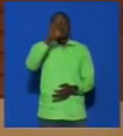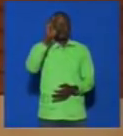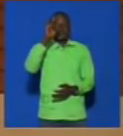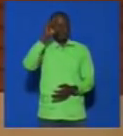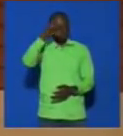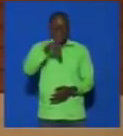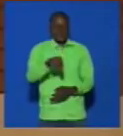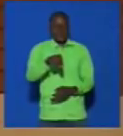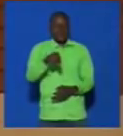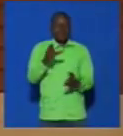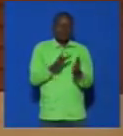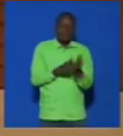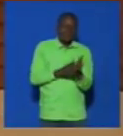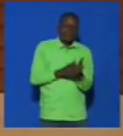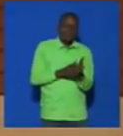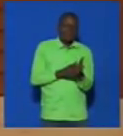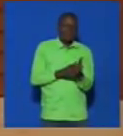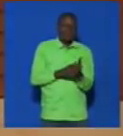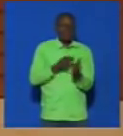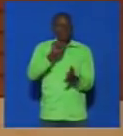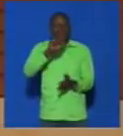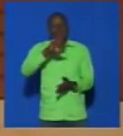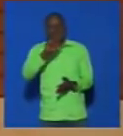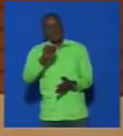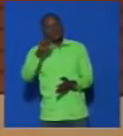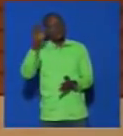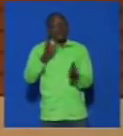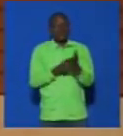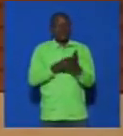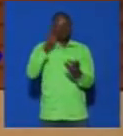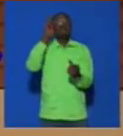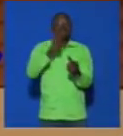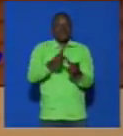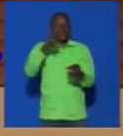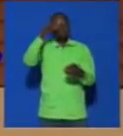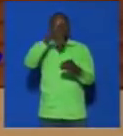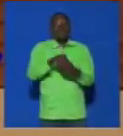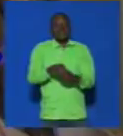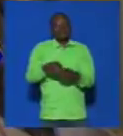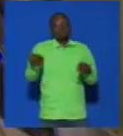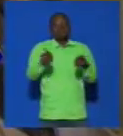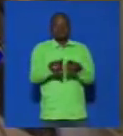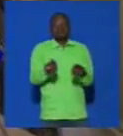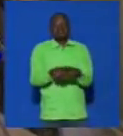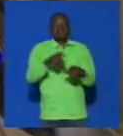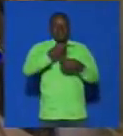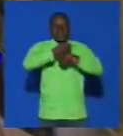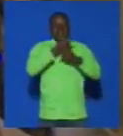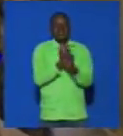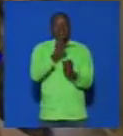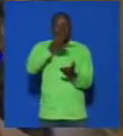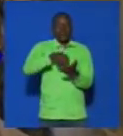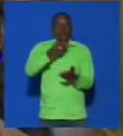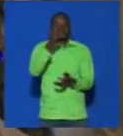et l'école arabe et les classiques et surtout d'un dans une même entité créée en 2010 est